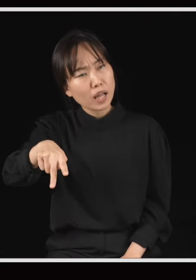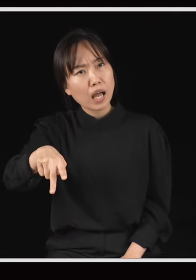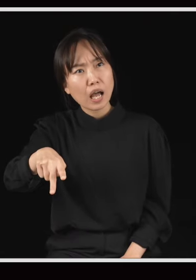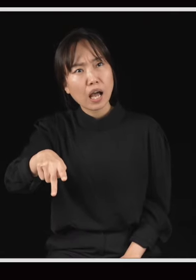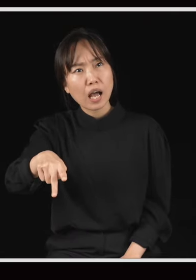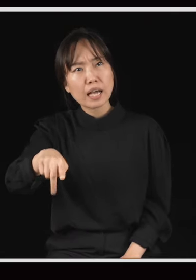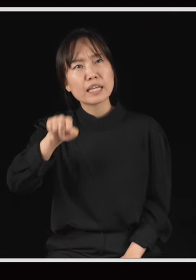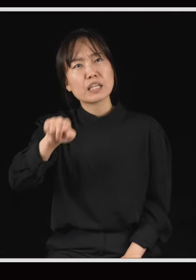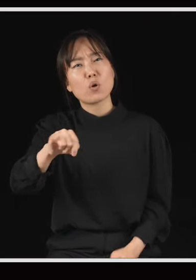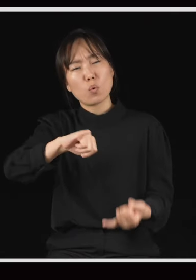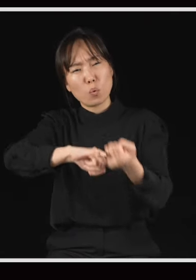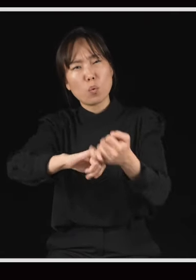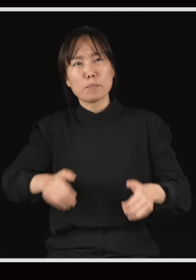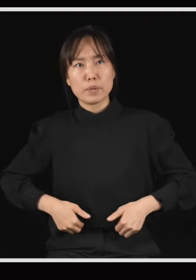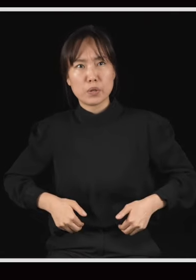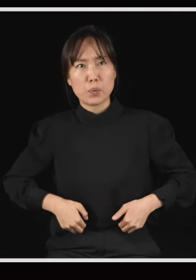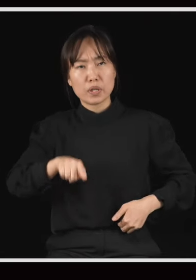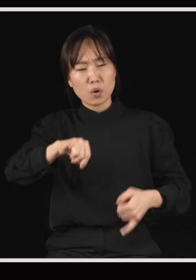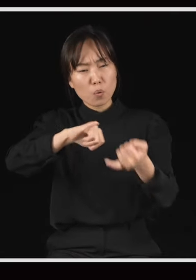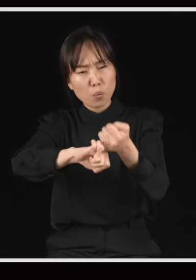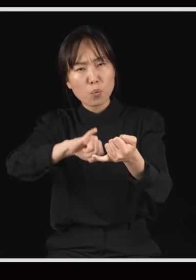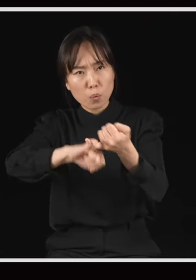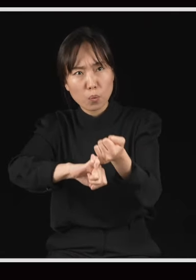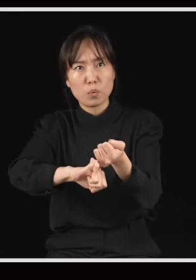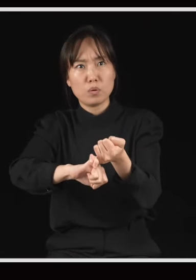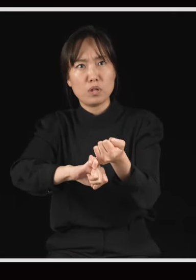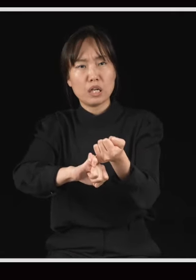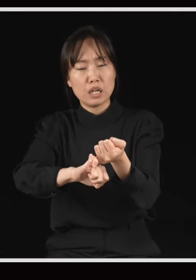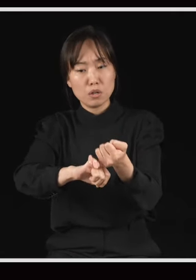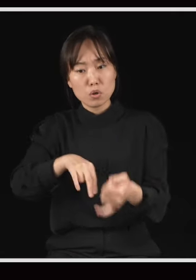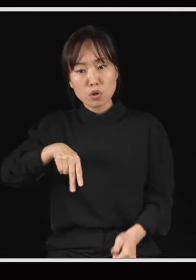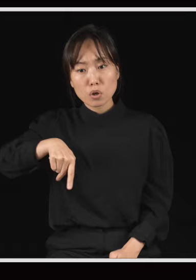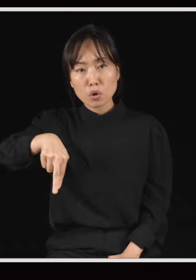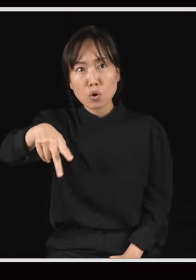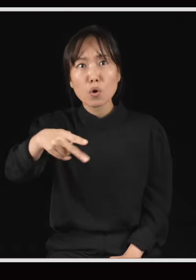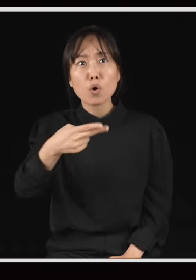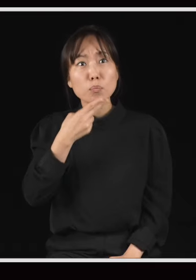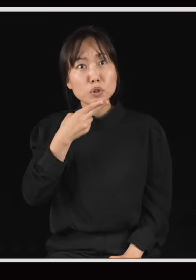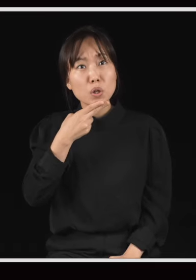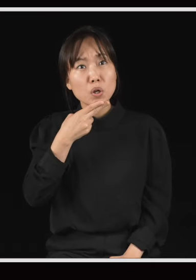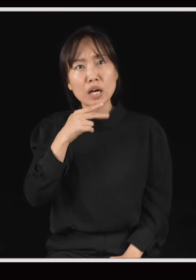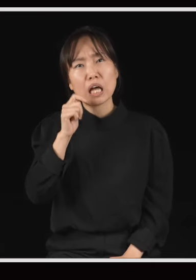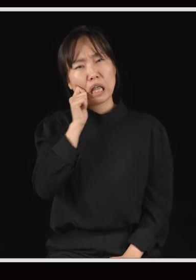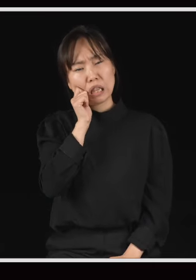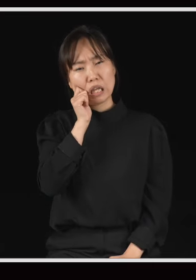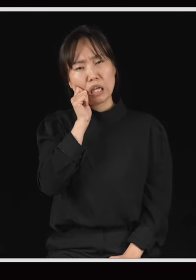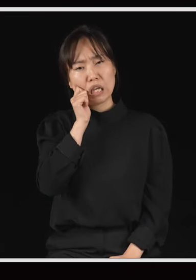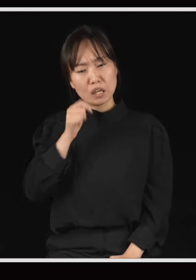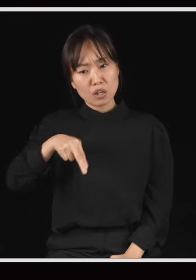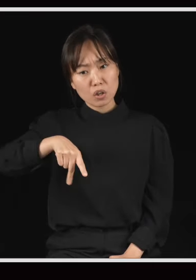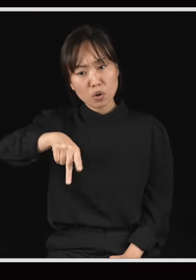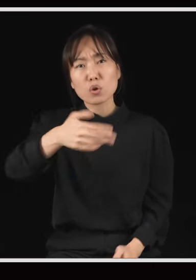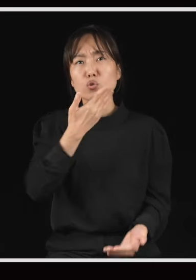꼭 해야 됩니다. 저는 우선 꼭 해야 되는 게 맞고요. 걷지도 않으면 큰일 납니다.